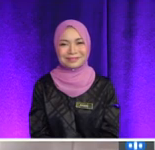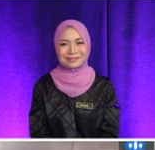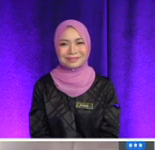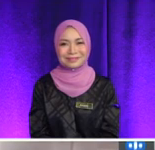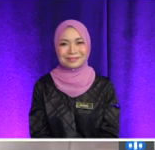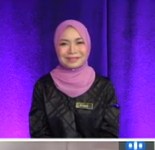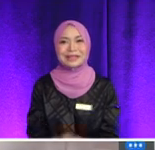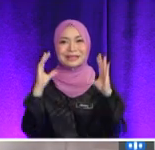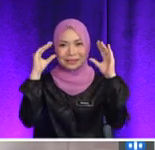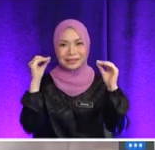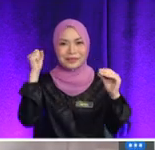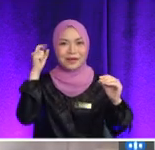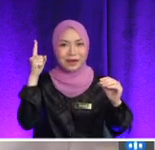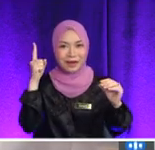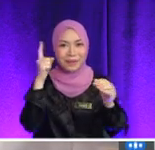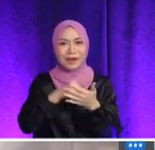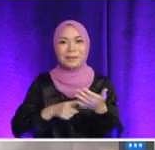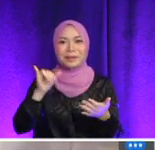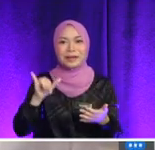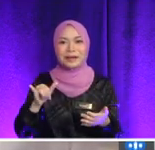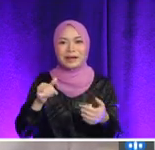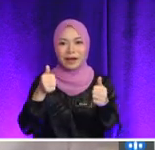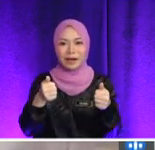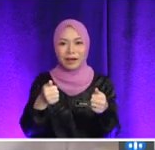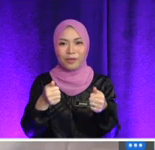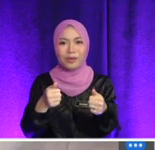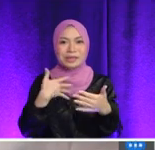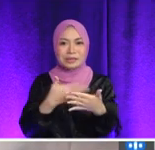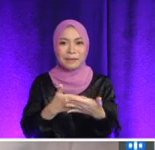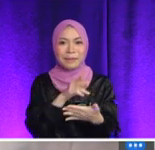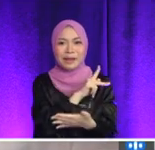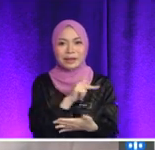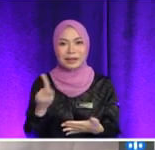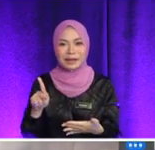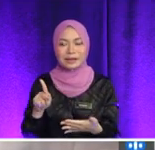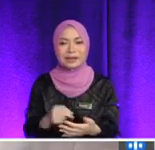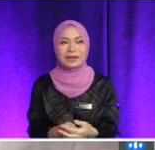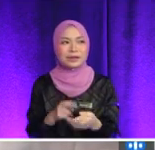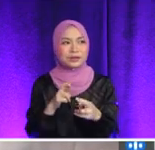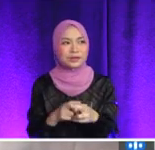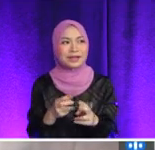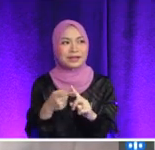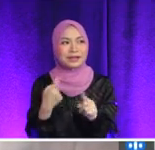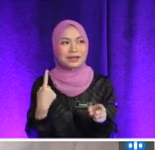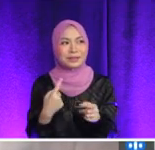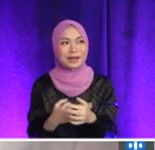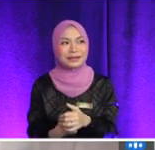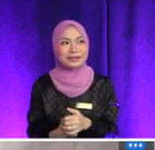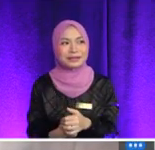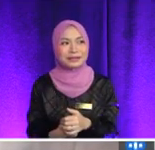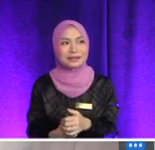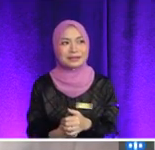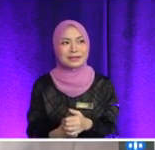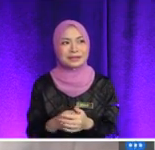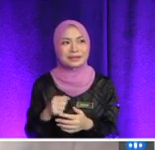Paham oke Aqila ambek praktis Oke sumber Ilham